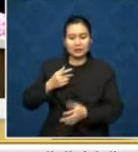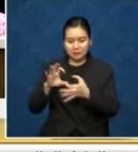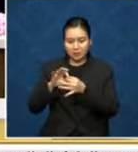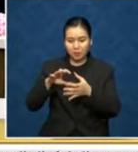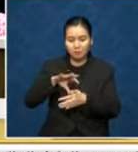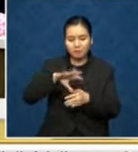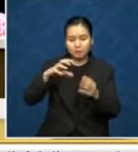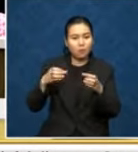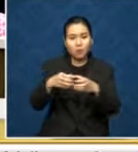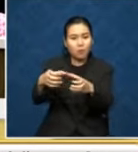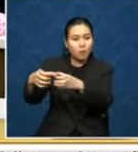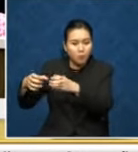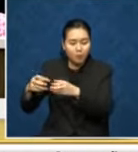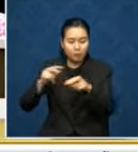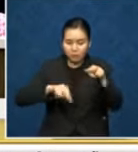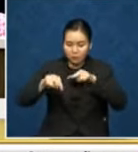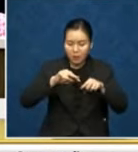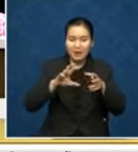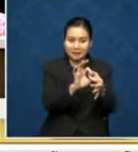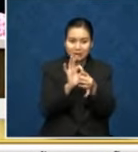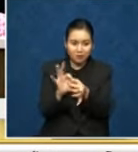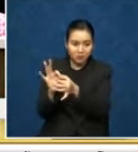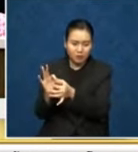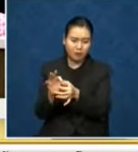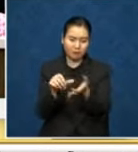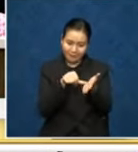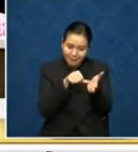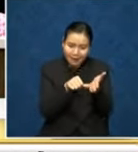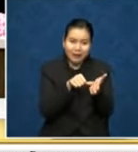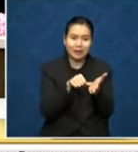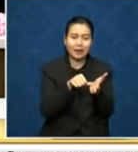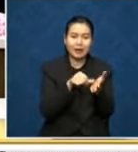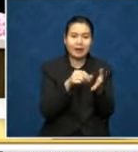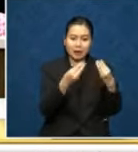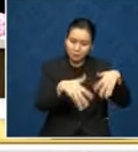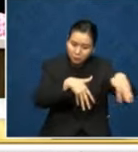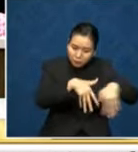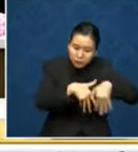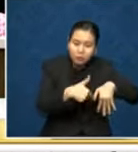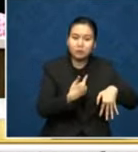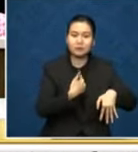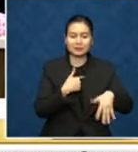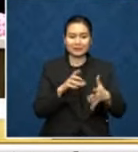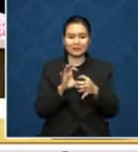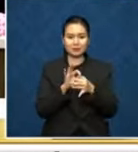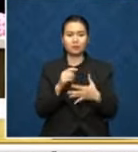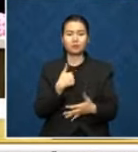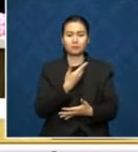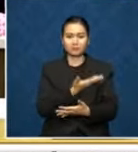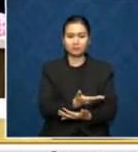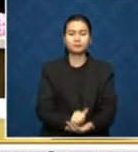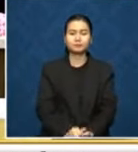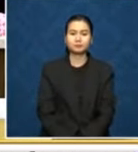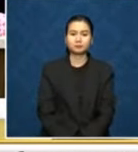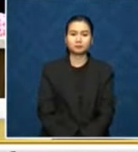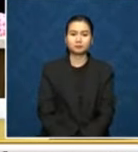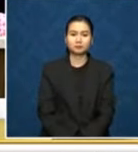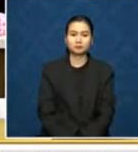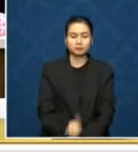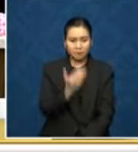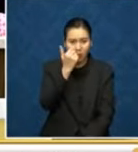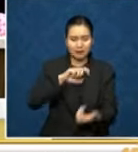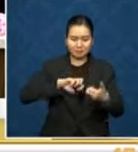ข้องช่วยบรรเทาทุกข์แก้ไขปัญหาถึงความเดือดร้อนของพี่น้องประชาชนเพราะ